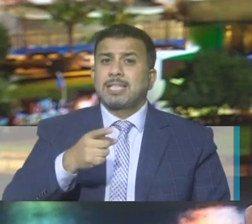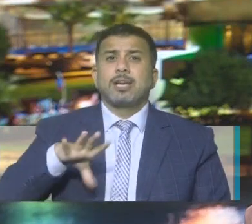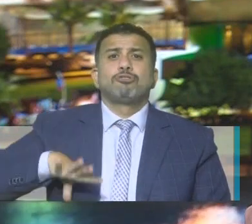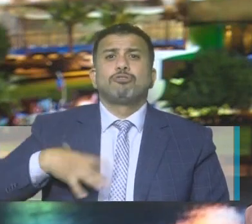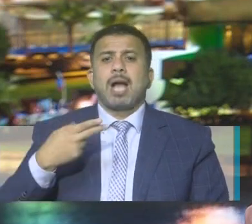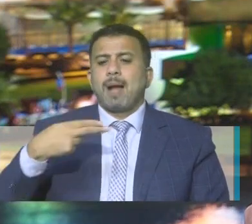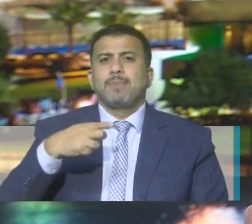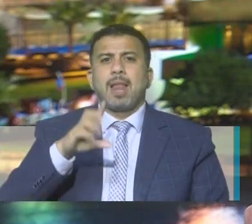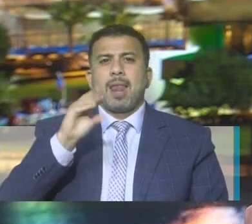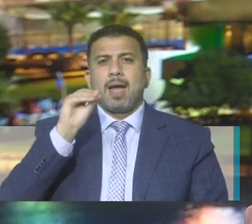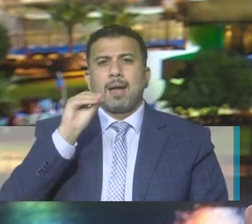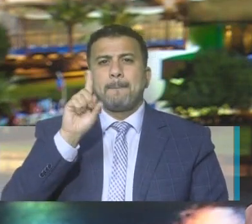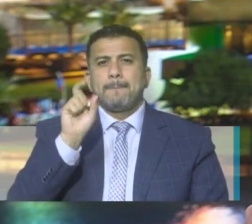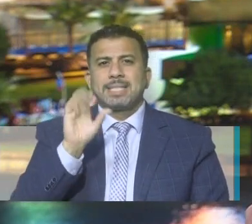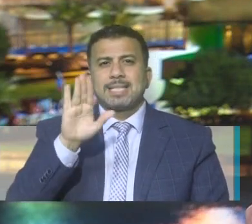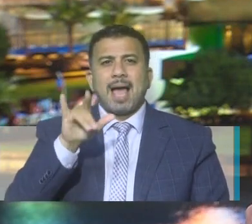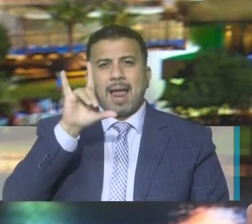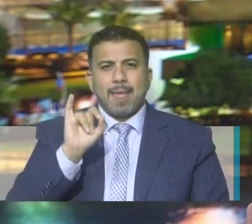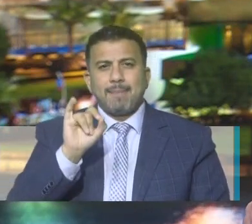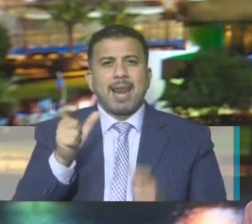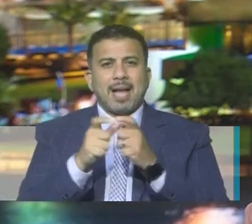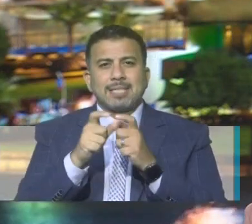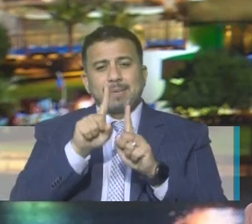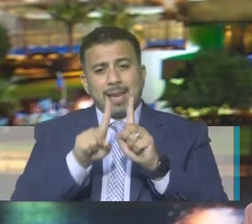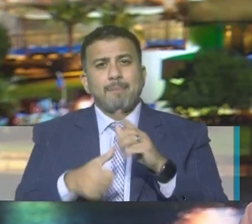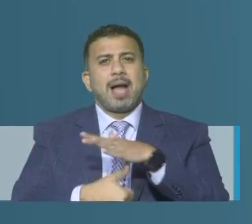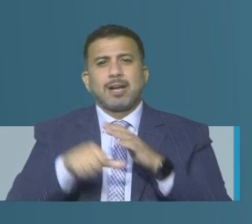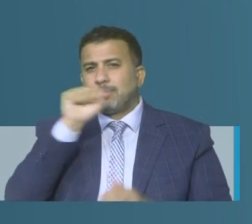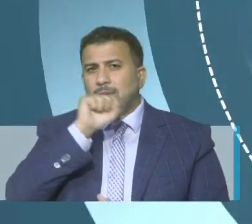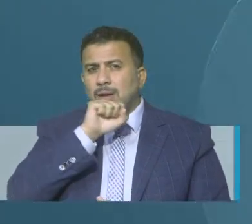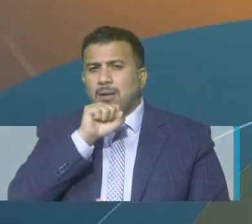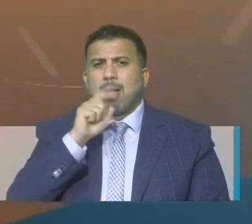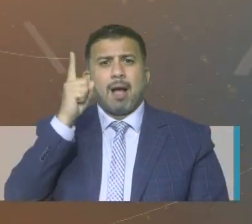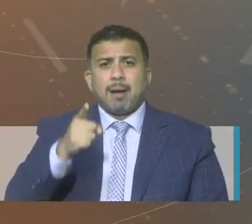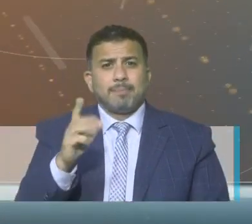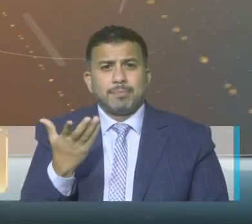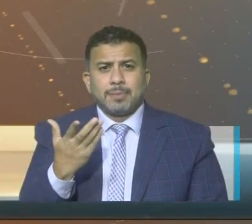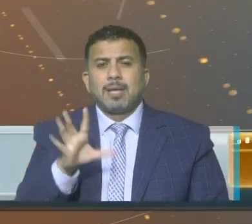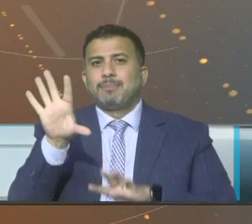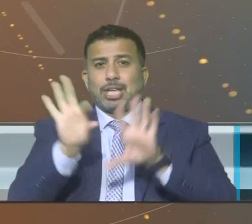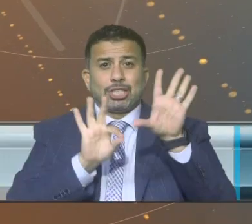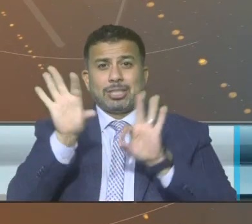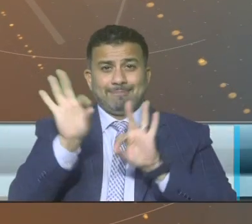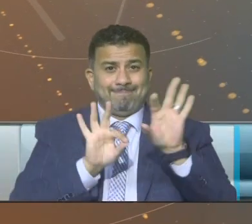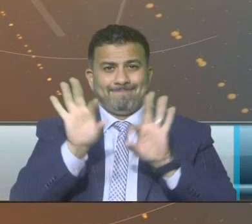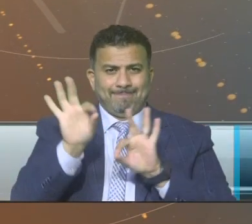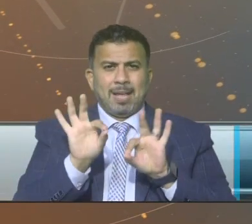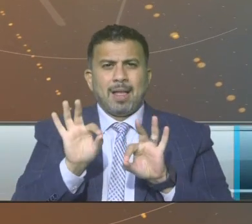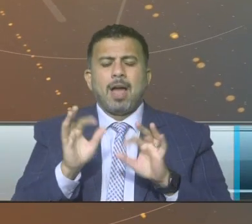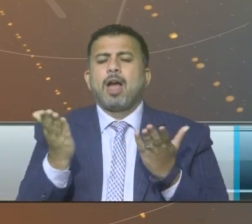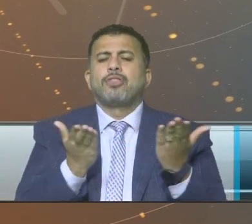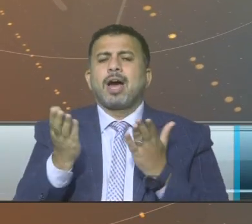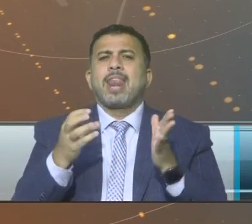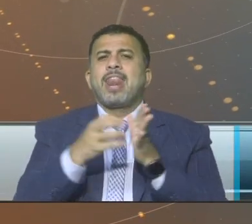اصدر سمو الشيخ عبد الله بن سالم بن سلطان القاسمي نائب حاكم الشارقه قرارا اداريا بشان تشكيل